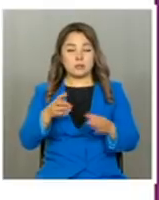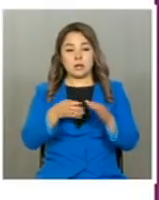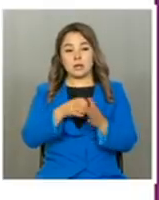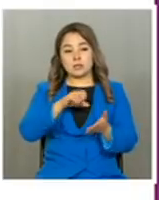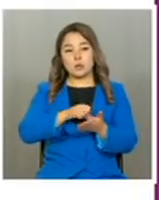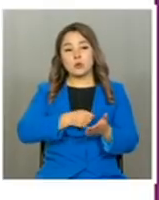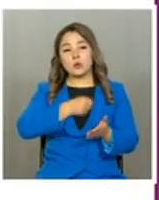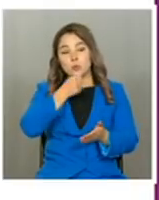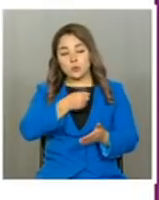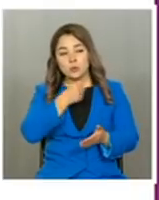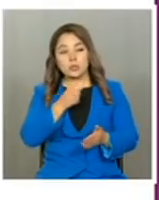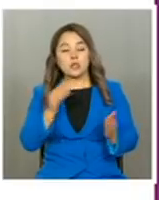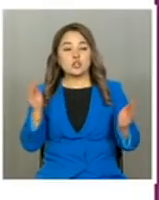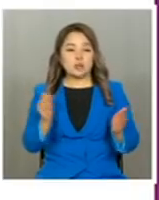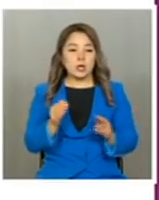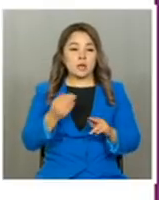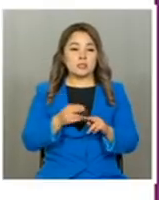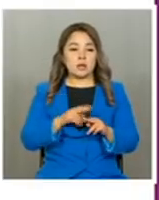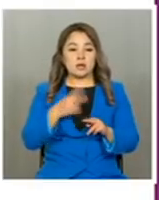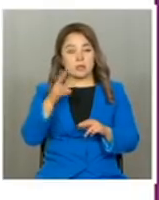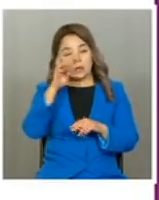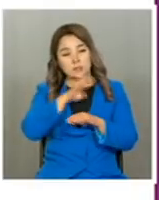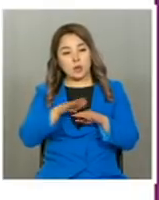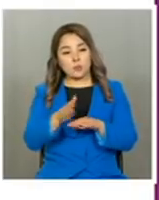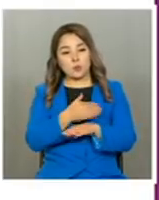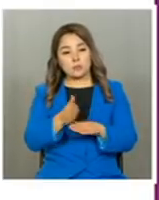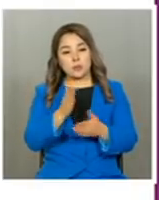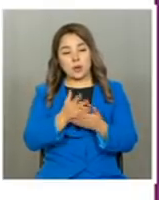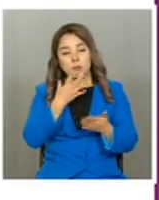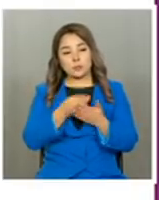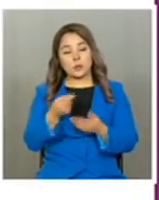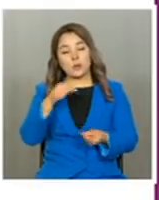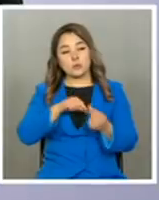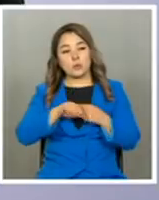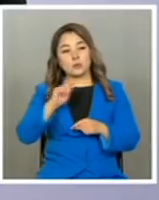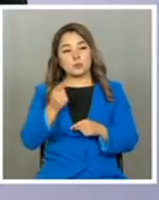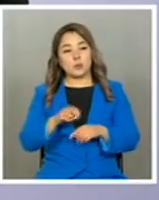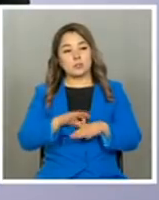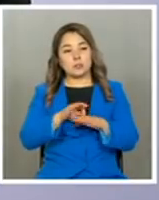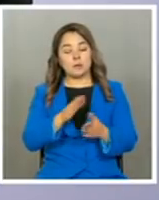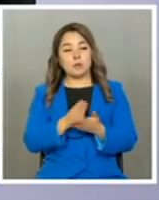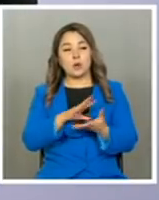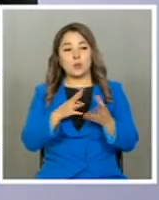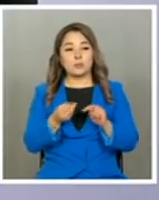үлкен күнбей болып, екі иелікке бөлініп, өзара соғысқан. Міне осының